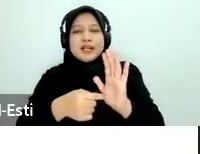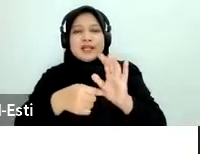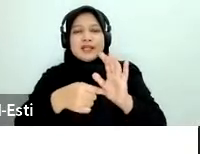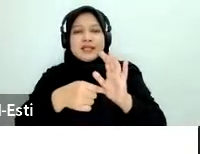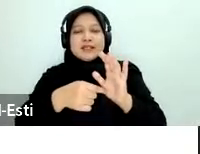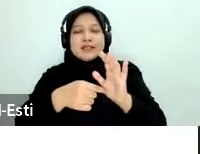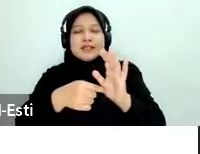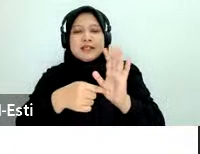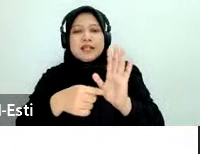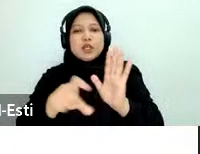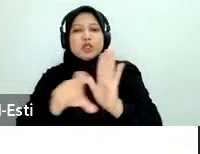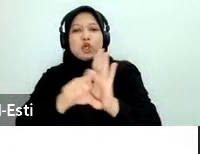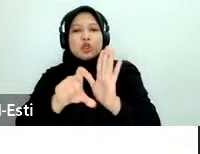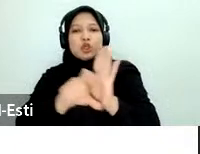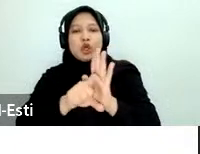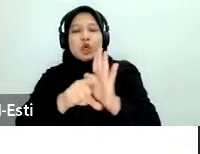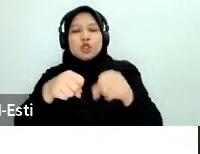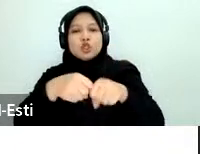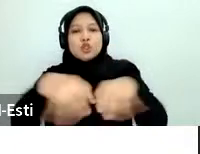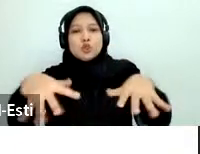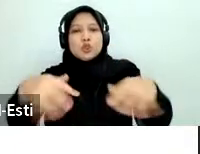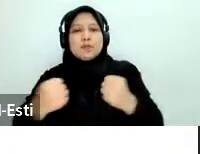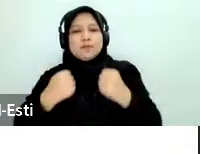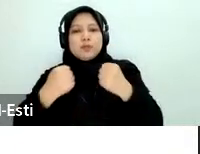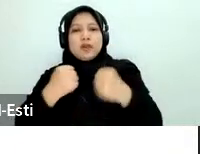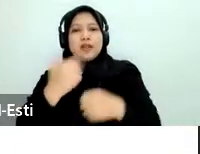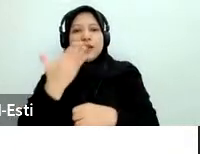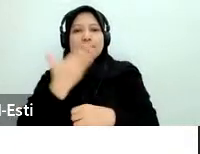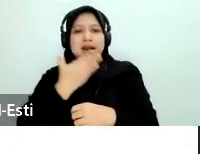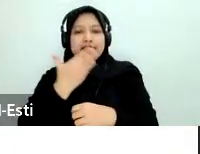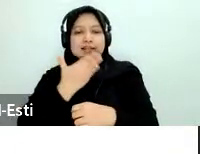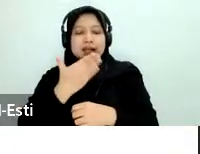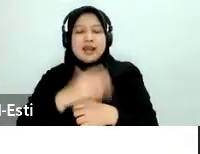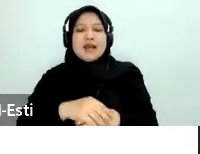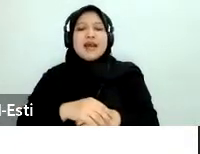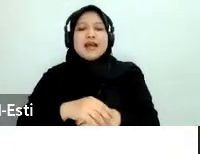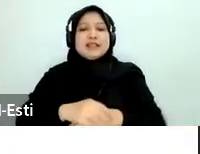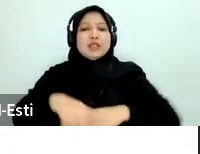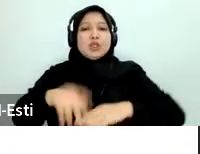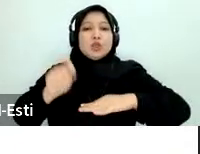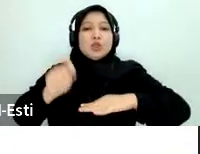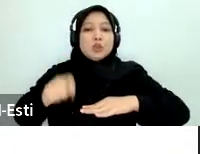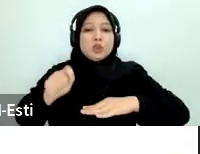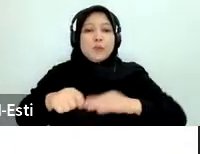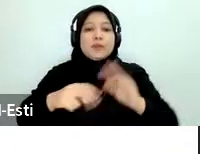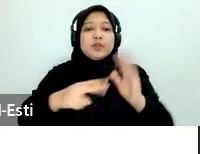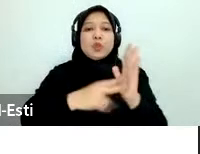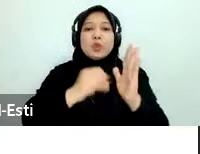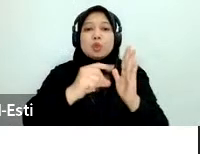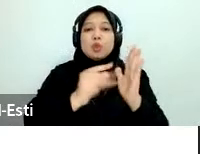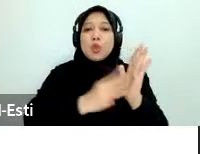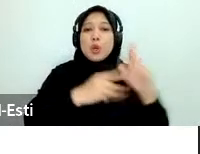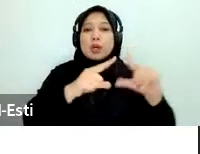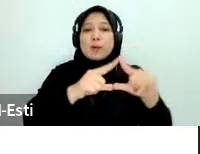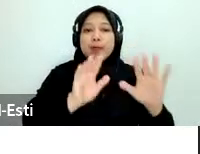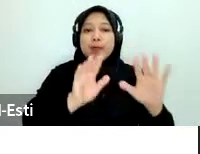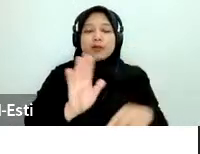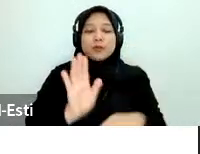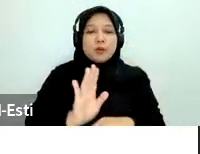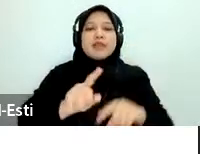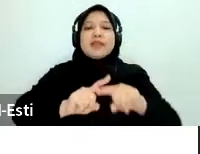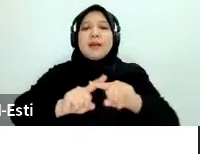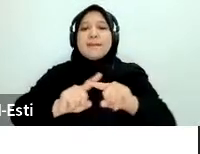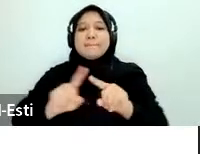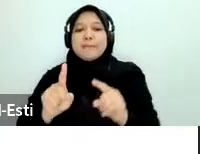contoh tadi sebetulnya hukum itu bukan hanya norma tapi hukum adalah juga makna dan makna itu bisa